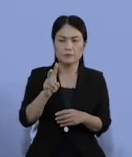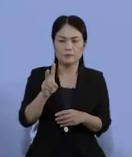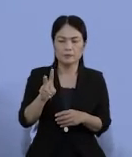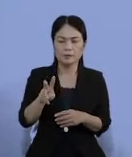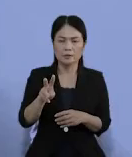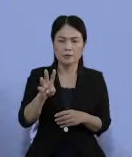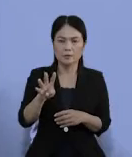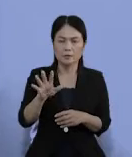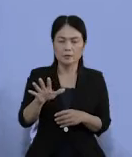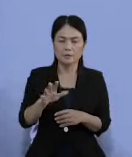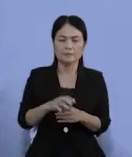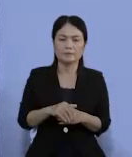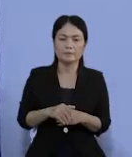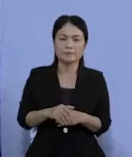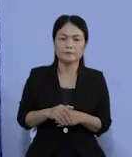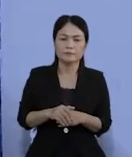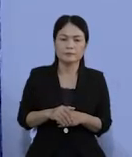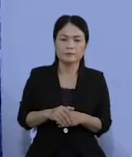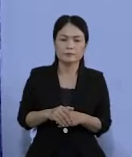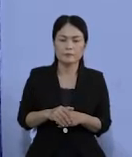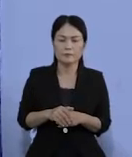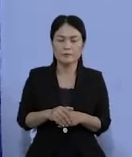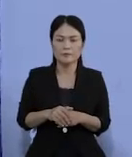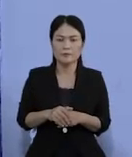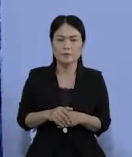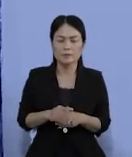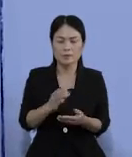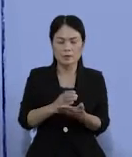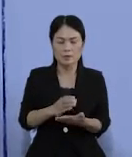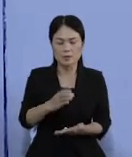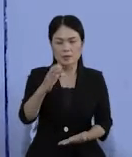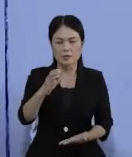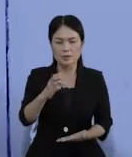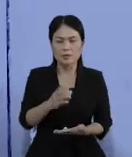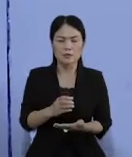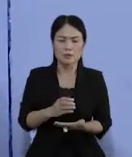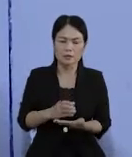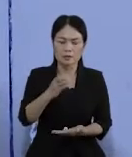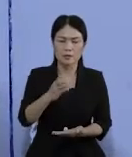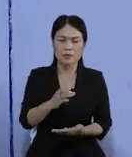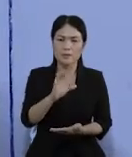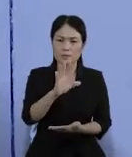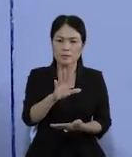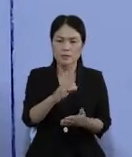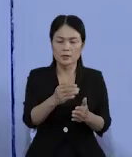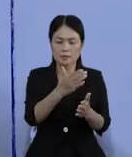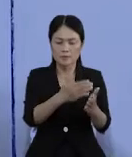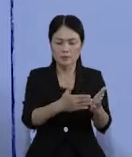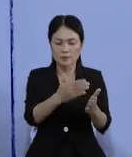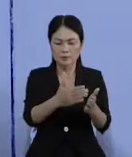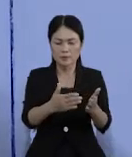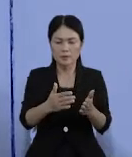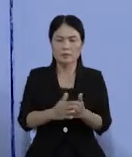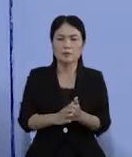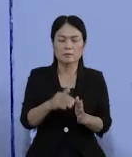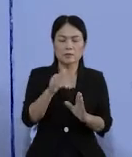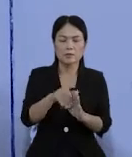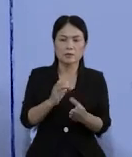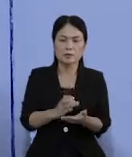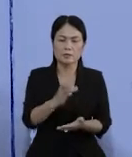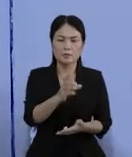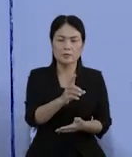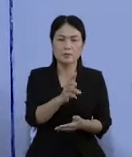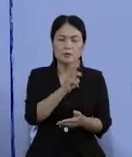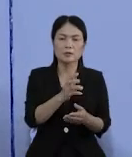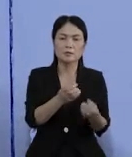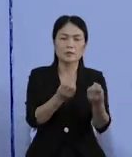muối bì bầy buồn pram chà nhưng chẳng cái tật này nè các bạn chạy trên chỉ pram chấm này hai dương mờ thà ta nó không còn phong ti muối